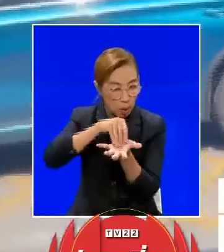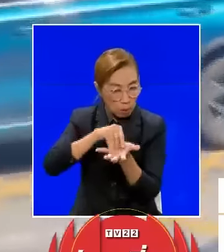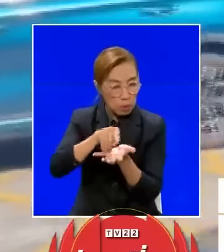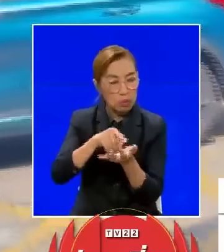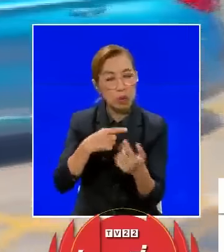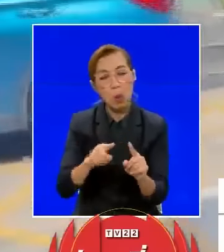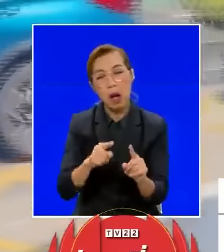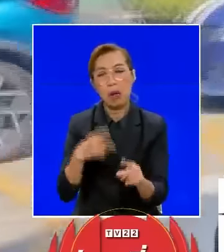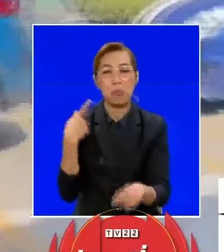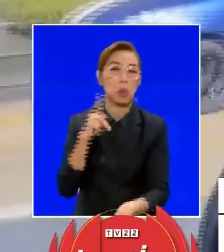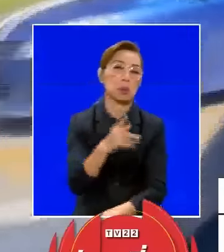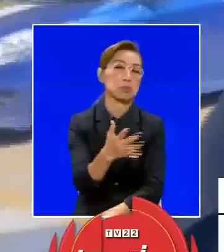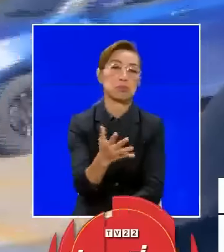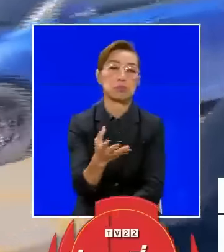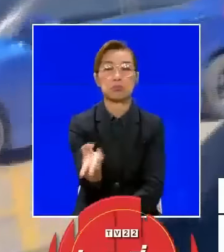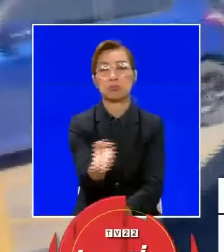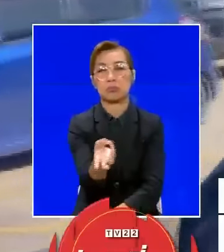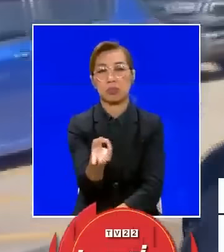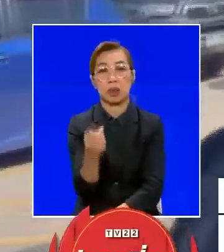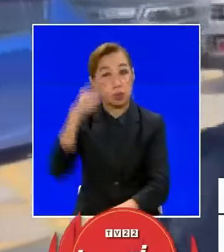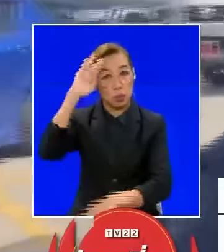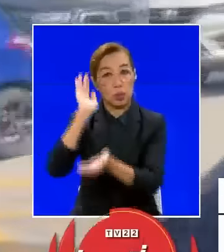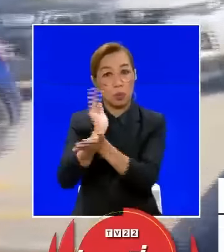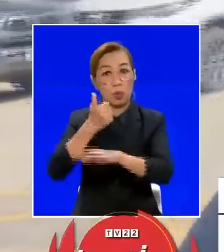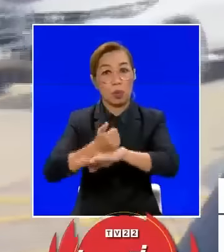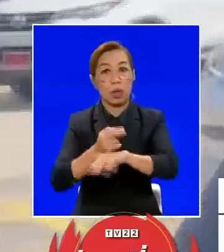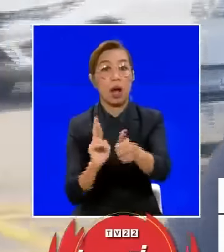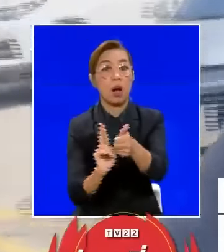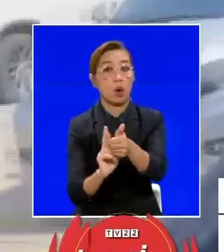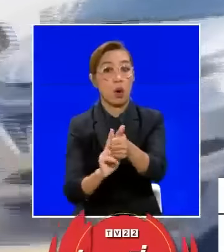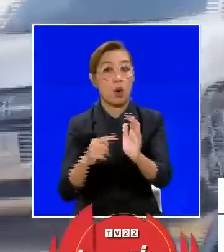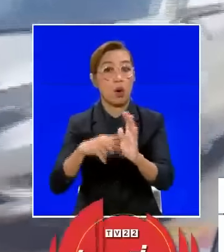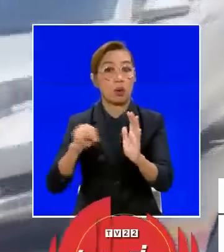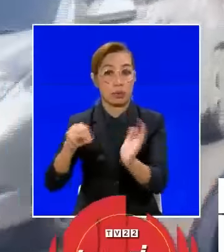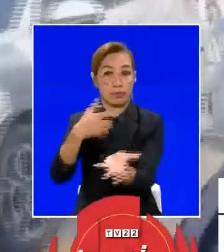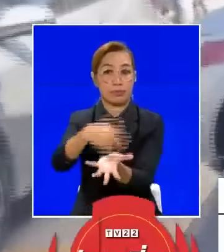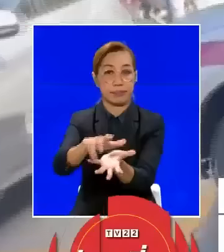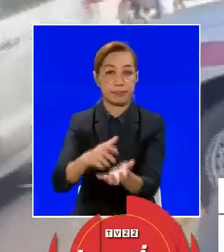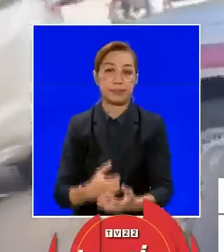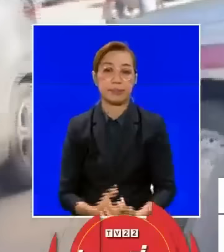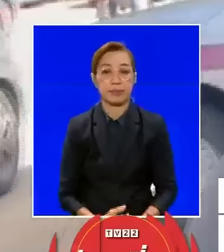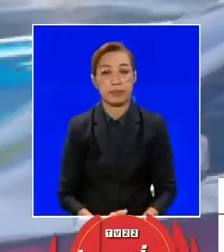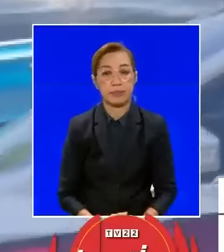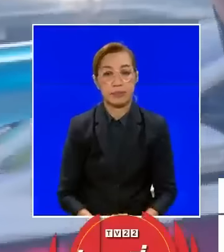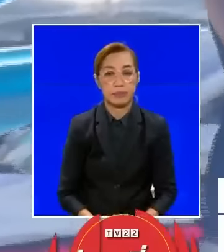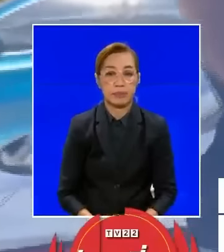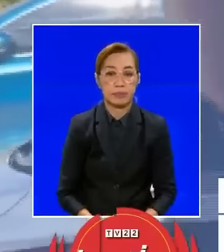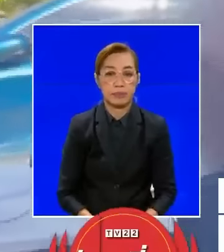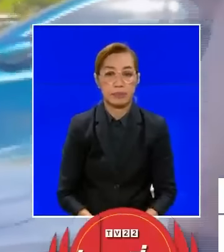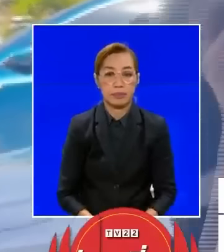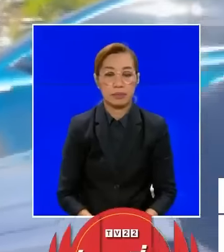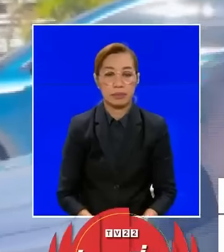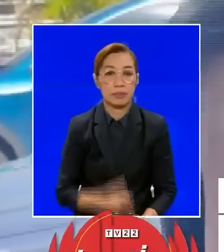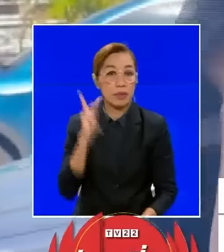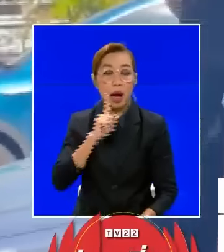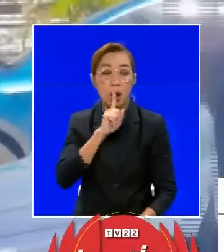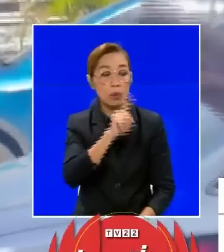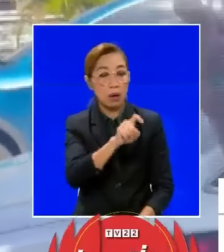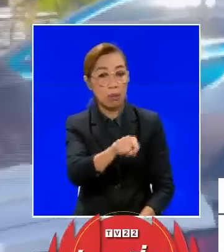ประโยชน์มากนักครับฟังเสียงของรองผู้บังคับการตำรวจภูธรจังหวัดนนทบุรีครับ ครับคืบหน้าย